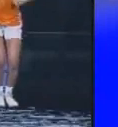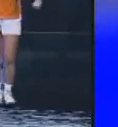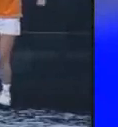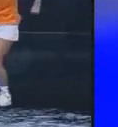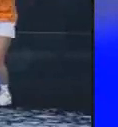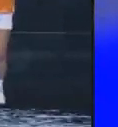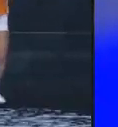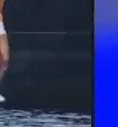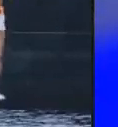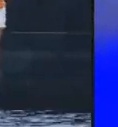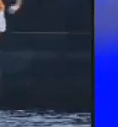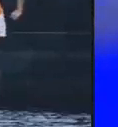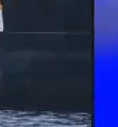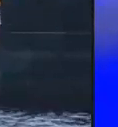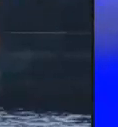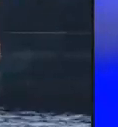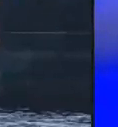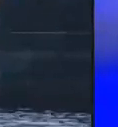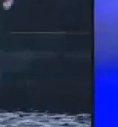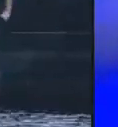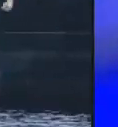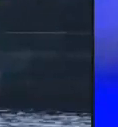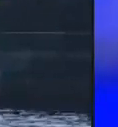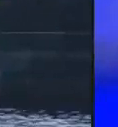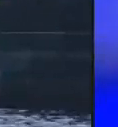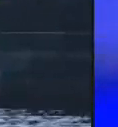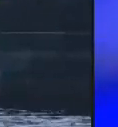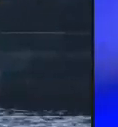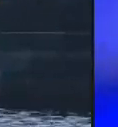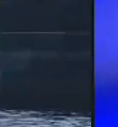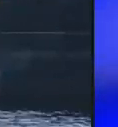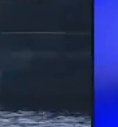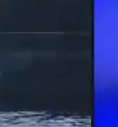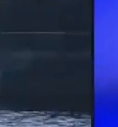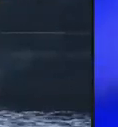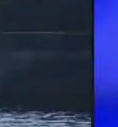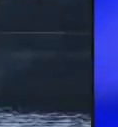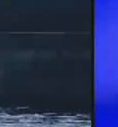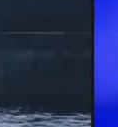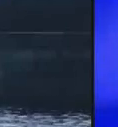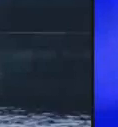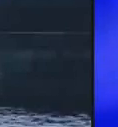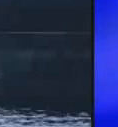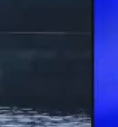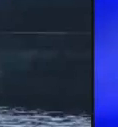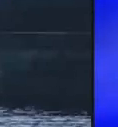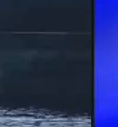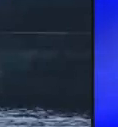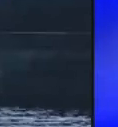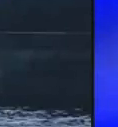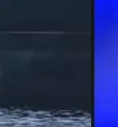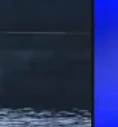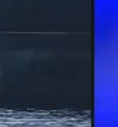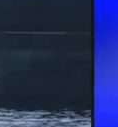両足を揃えてツイストです。次は右に移動しましょう。